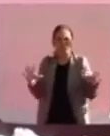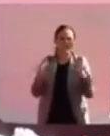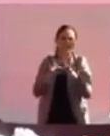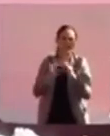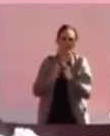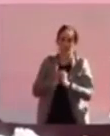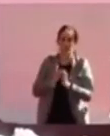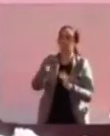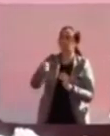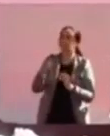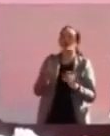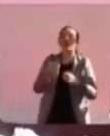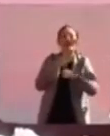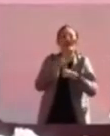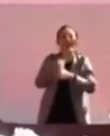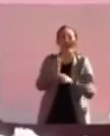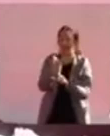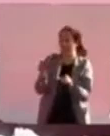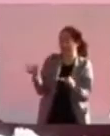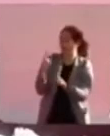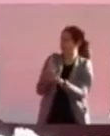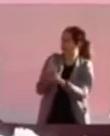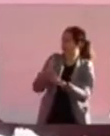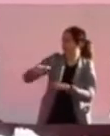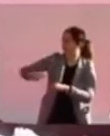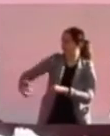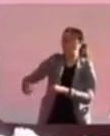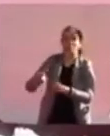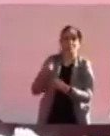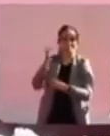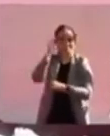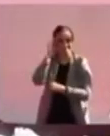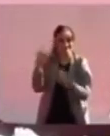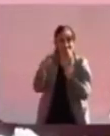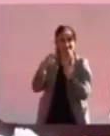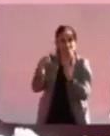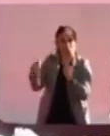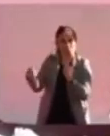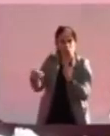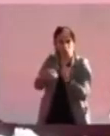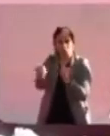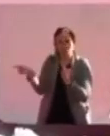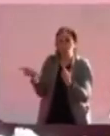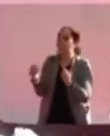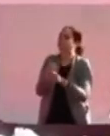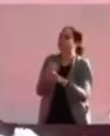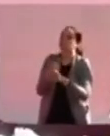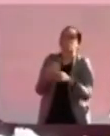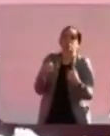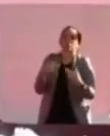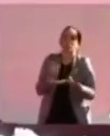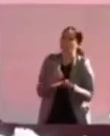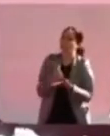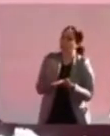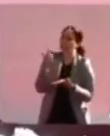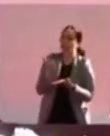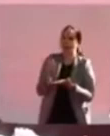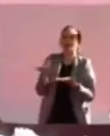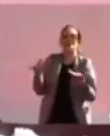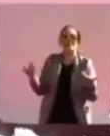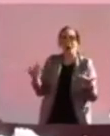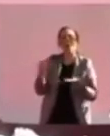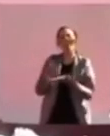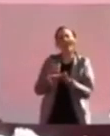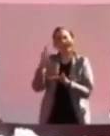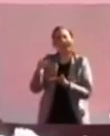hanno da dire da proporci è essenziale tanto quanto lo sono stati e lo sono ancora lo sono sempre le lavoratrici